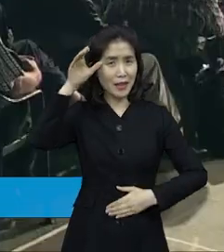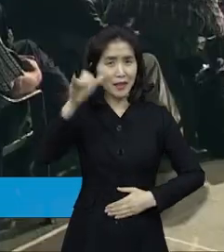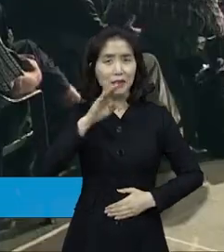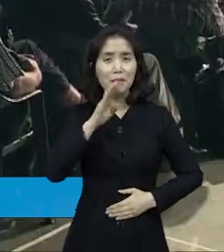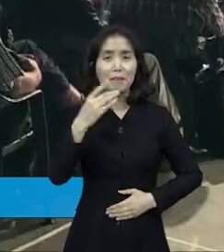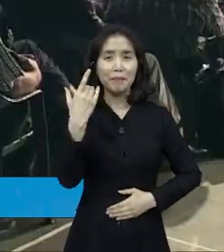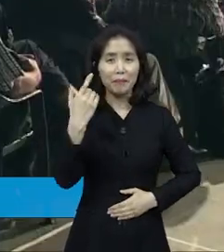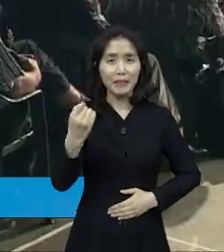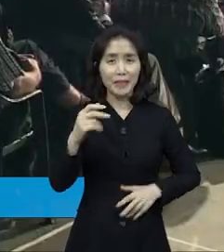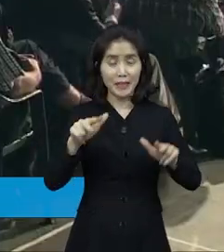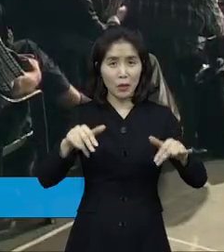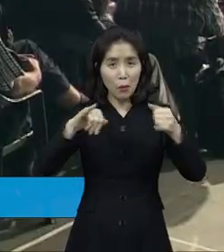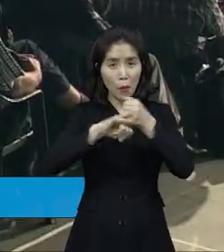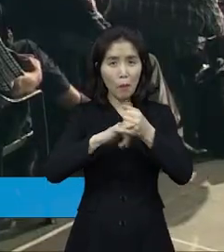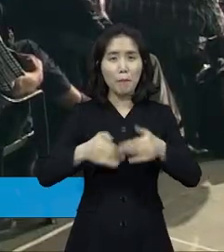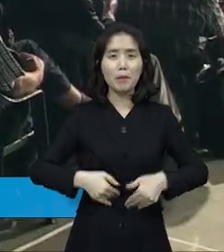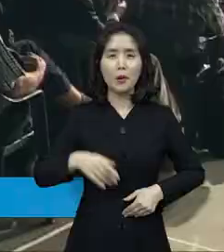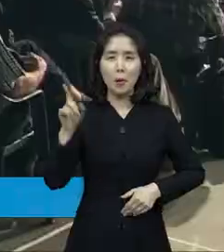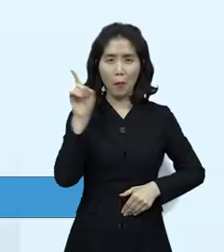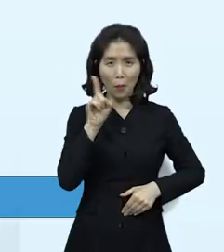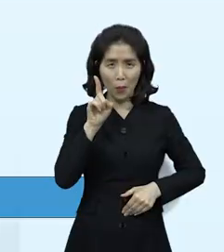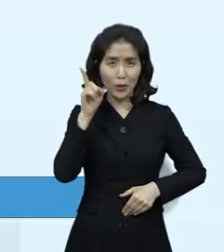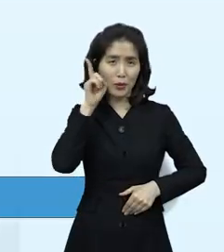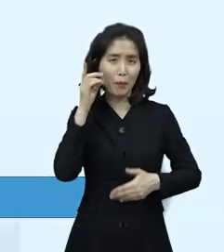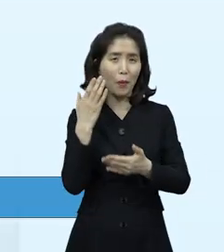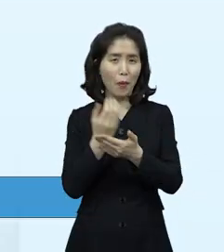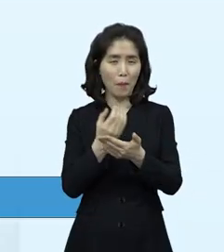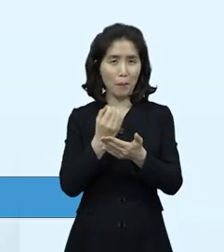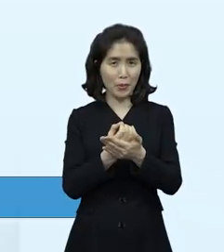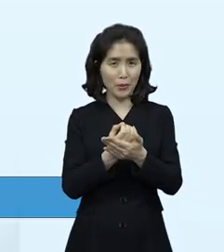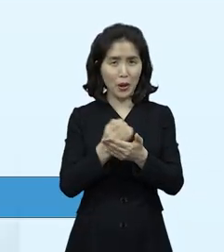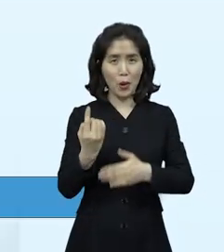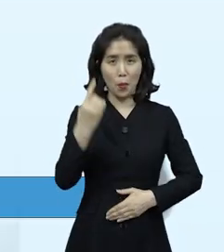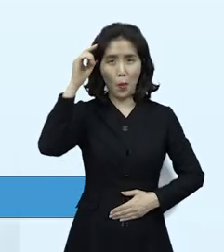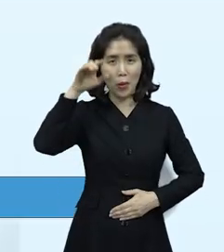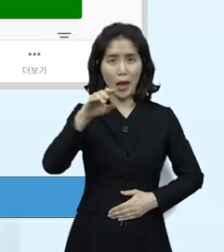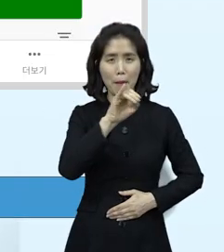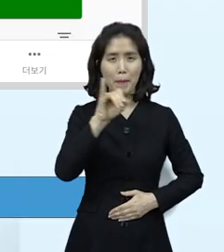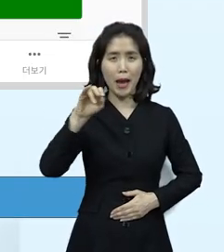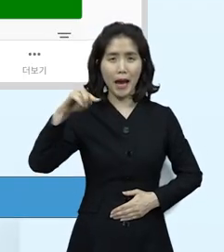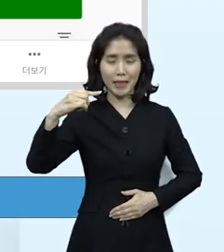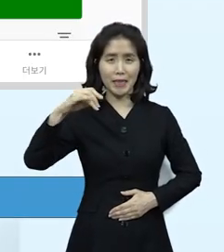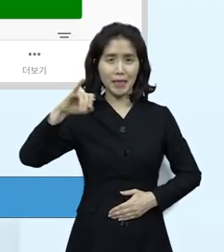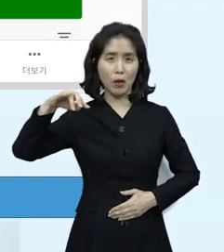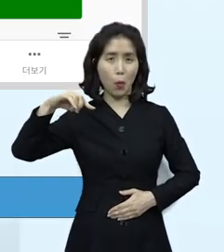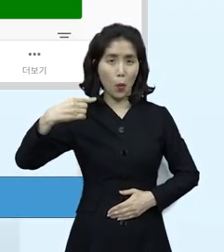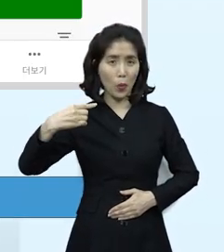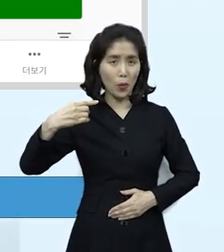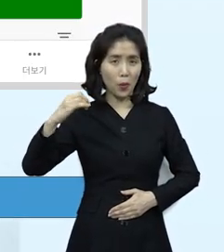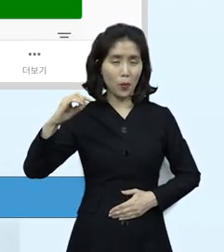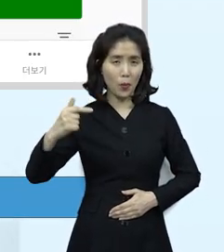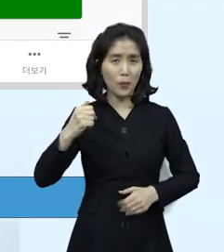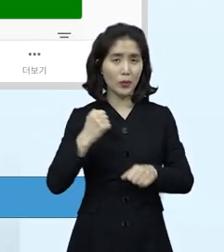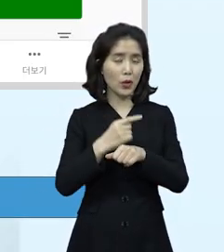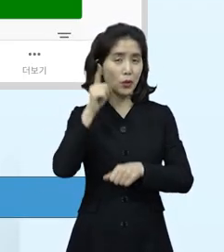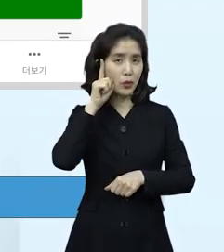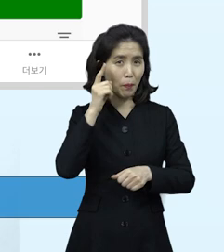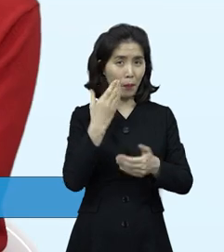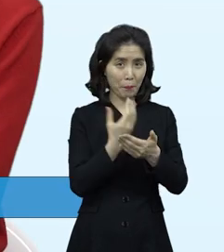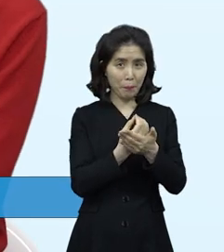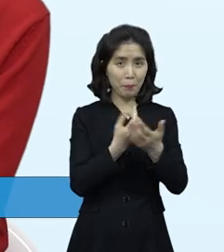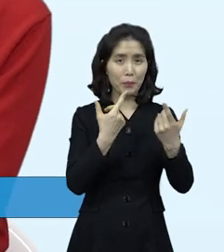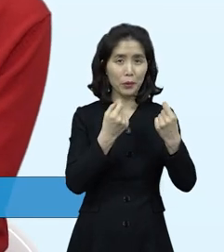올해는 고양시의 다양한 행사들이 기대가 되죠. 그래서 이때 꼭 필요한 어플이 바로 이 고양